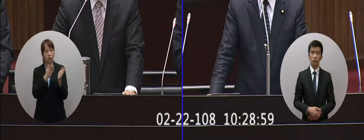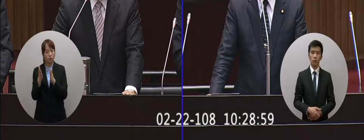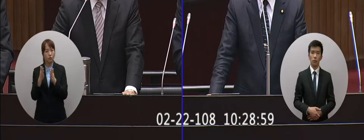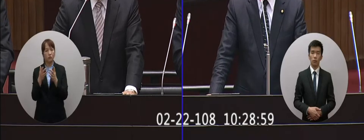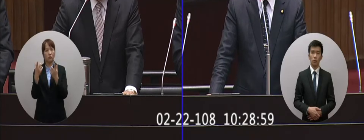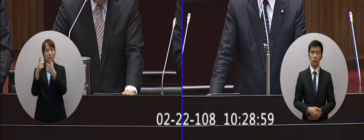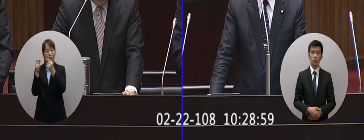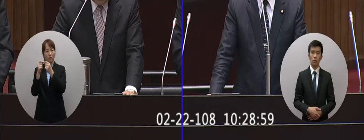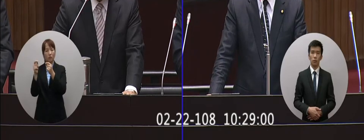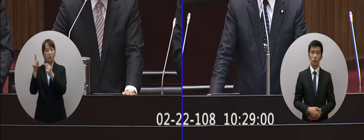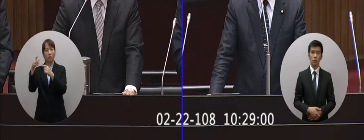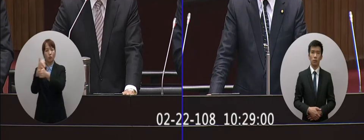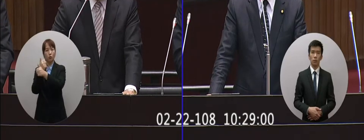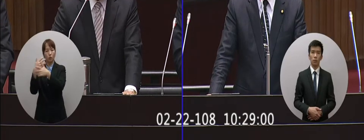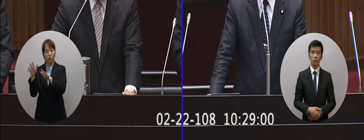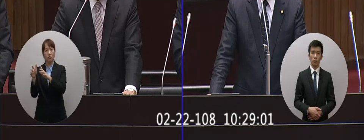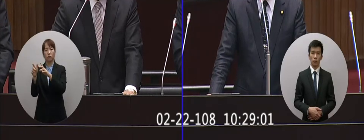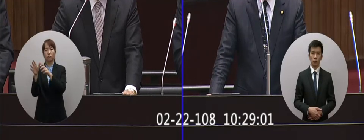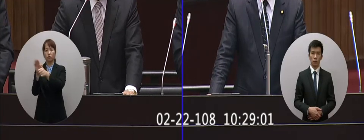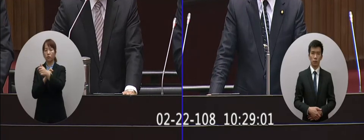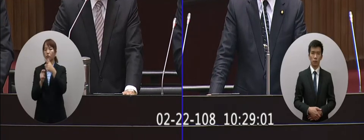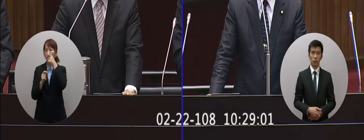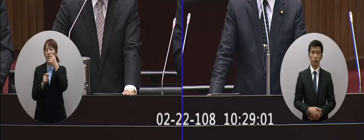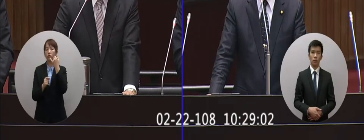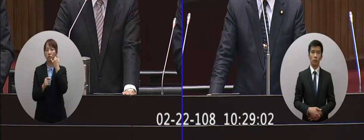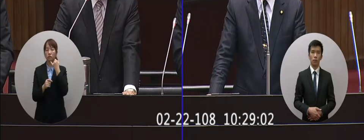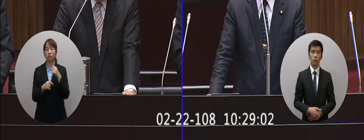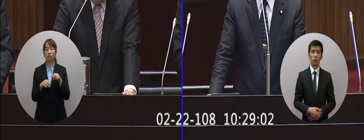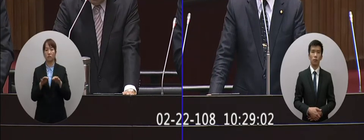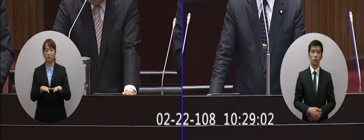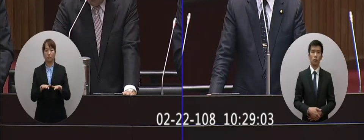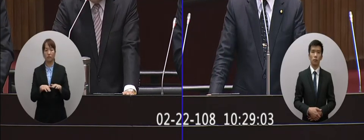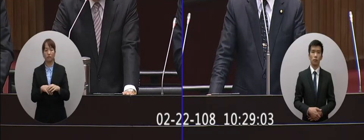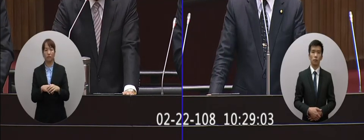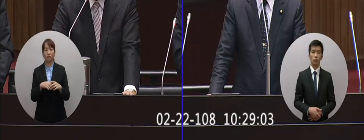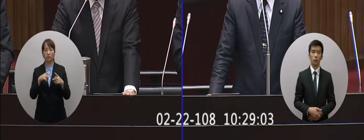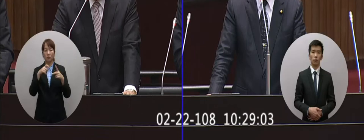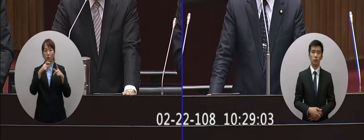日本的经验也非常值得参考。目前当然我们是以